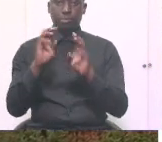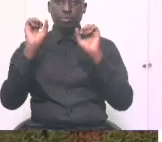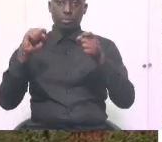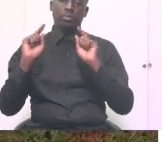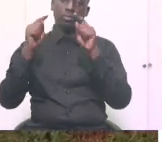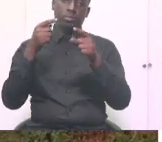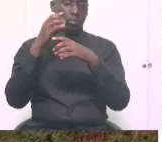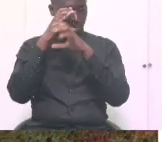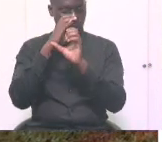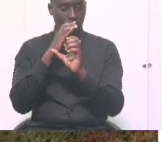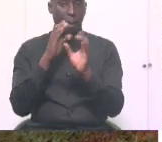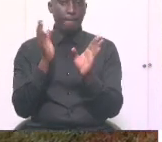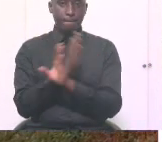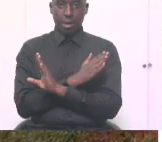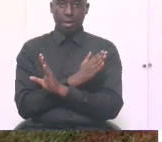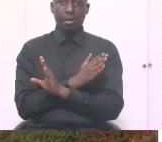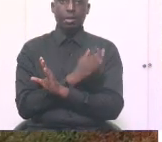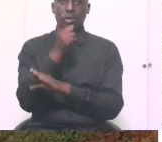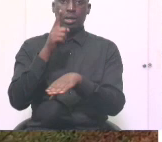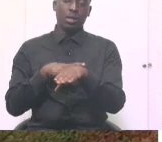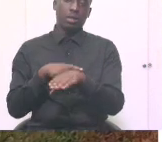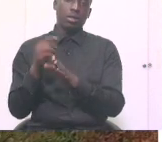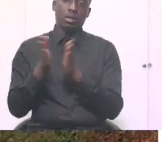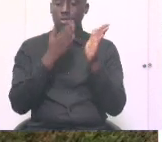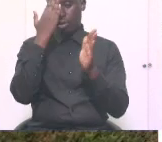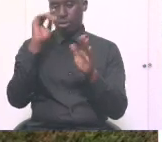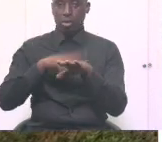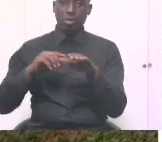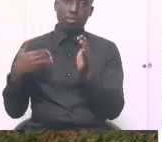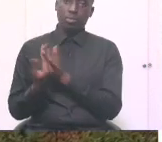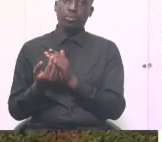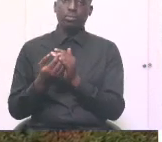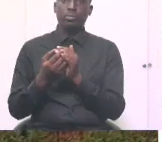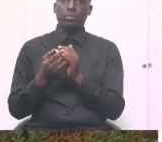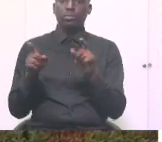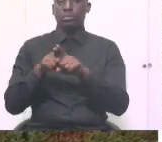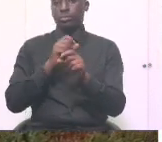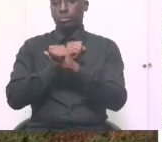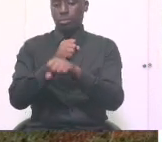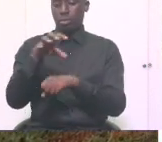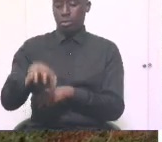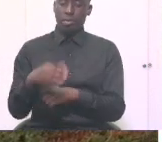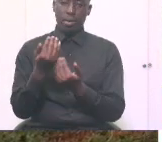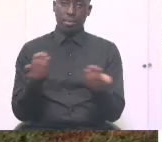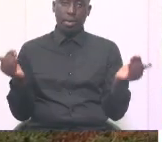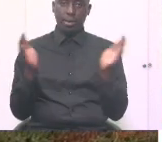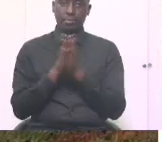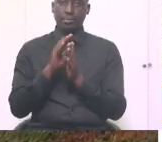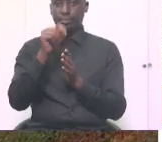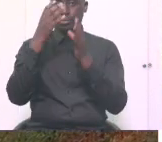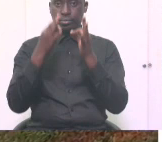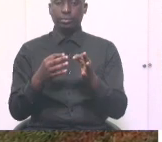bajya kwipimisha mbere yari akiragiye kigenda kugira ngo zihanshiro zigerweho bizarinda bwa bugwingire bwo kubana icy'ingenzi